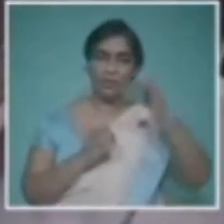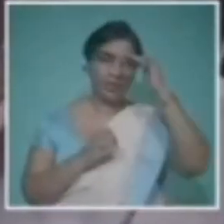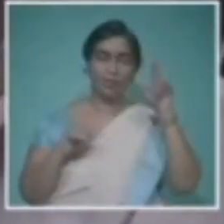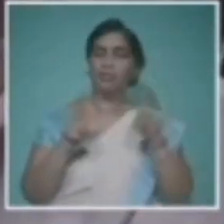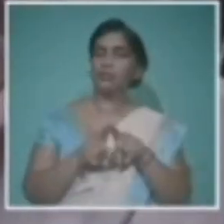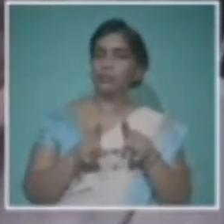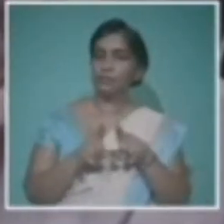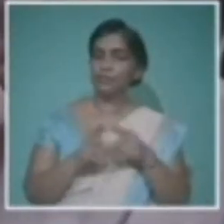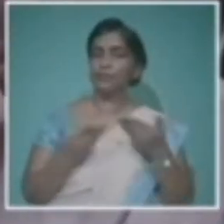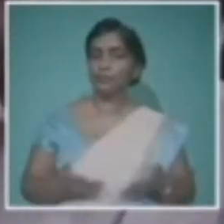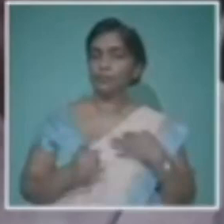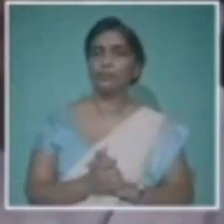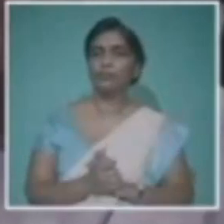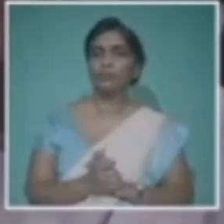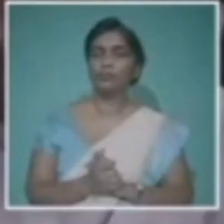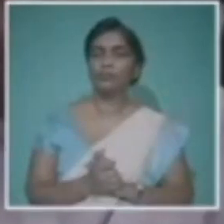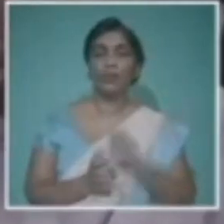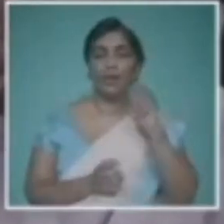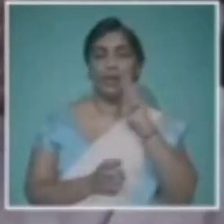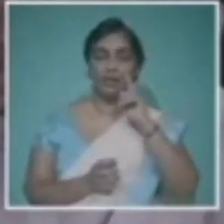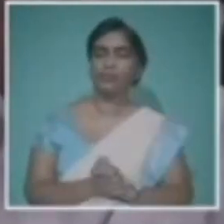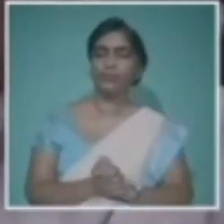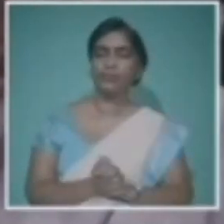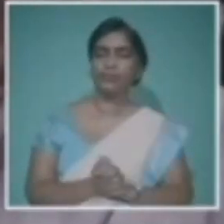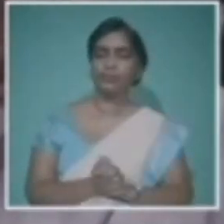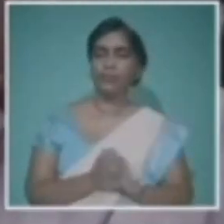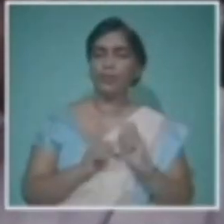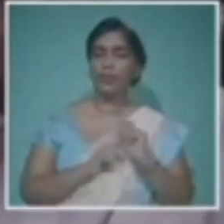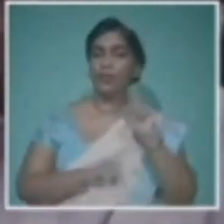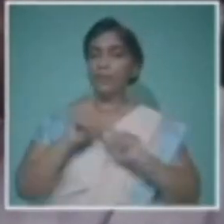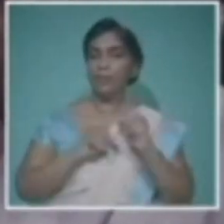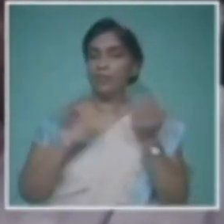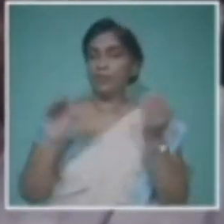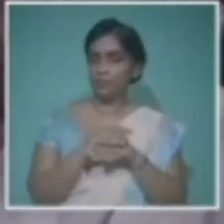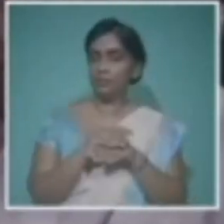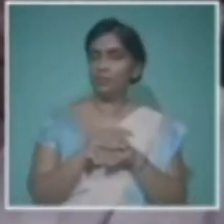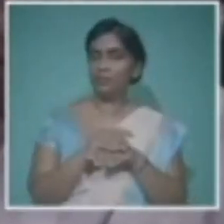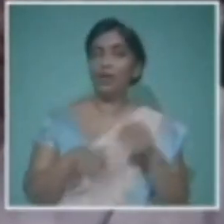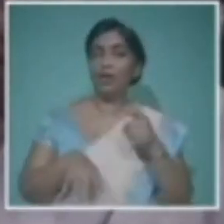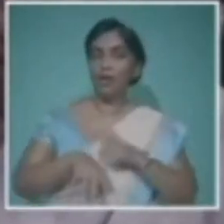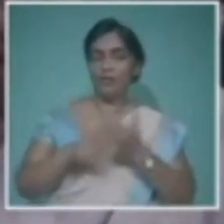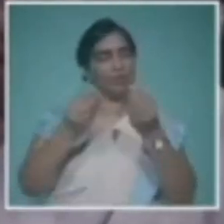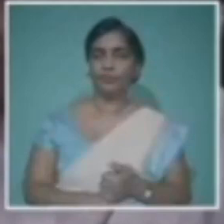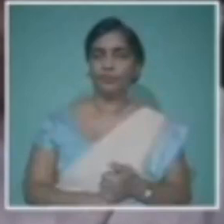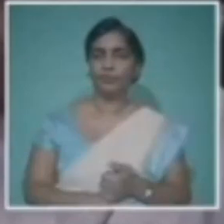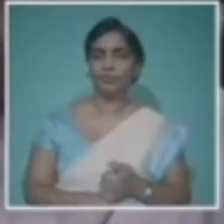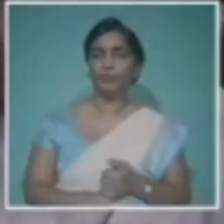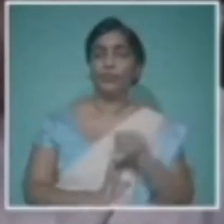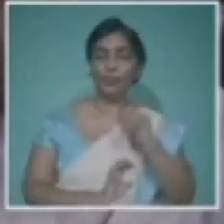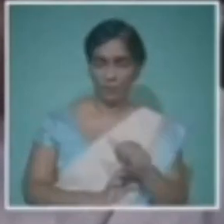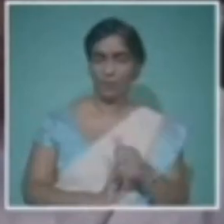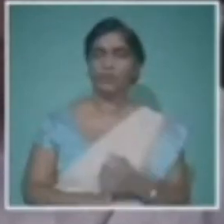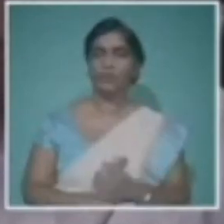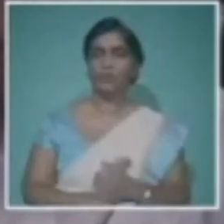ඒ වගේම වර්තමාන ජනාධිපතිතුමා රනිල් වික්‍රමසිංහ මහත්මයා පාර්ලිමේන්තුව නියෝජනය කරන්නට අවස්ථාවක් ලබා දීම ගැන අත